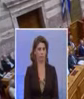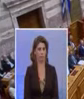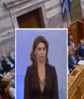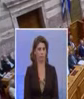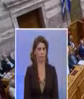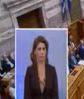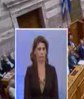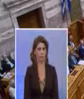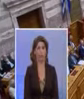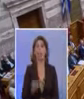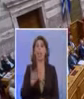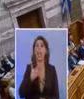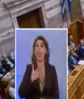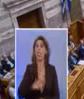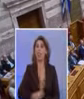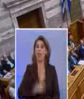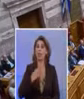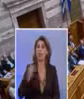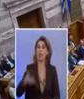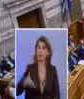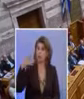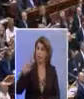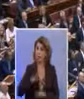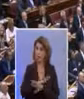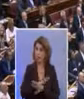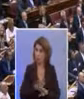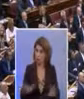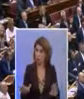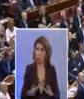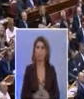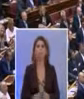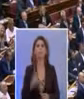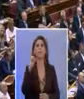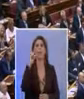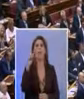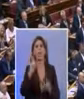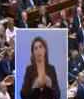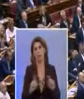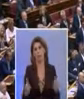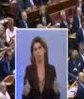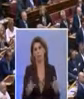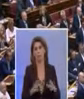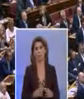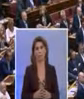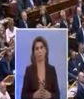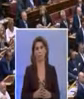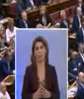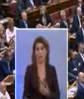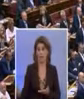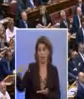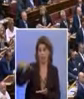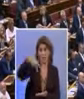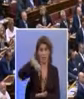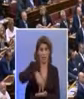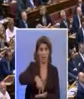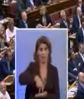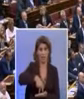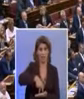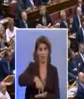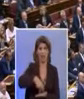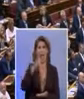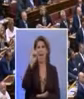Και θέλω, κύριε Μητσοτάκη, για να τελειώνουμε, ένα πράγμα. Να ανέβετε σε αυτό το βήμα και να απαντήσετε σε ένα